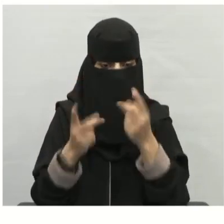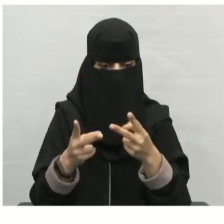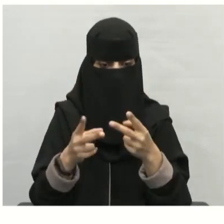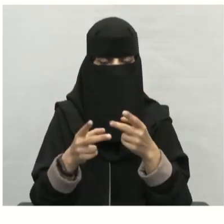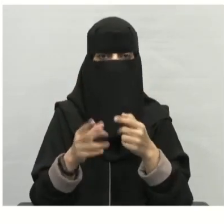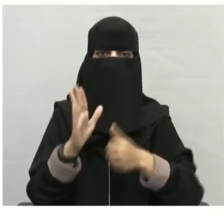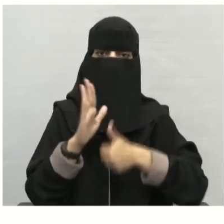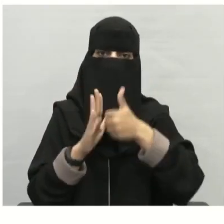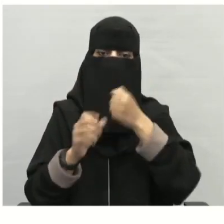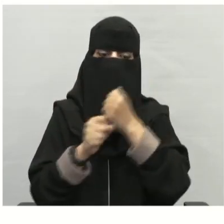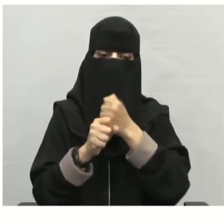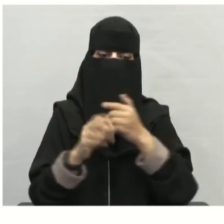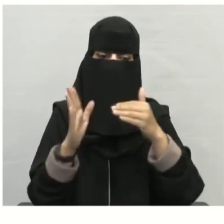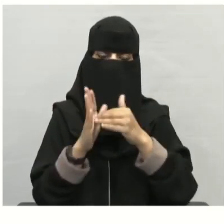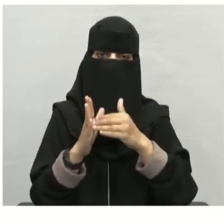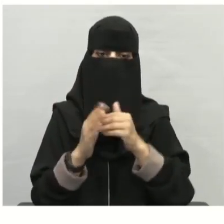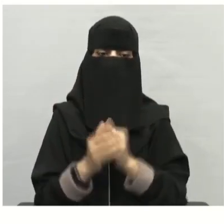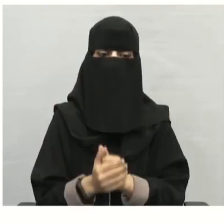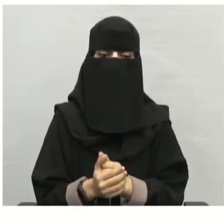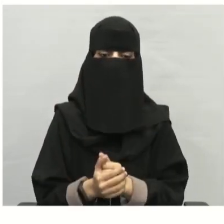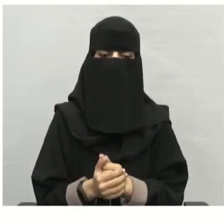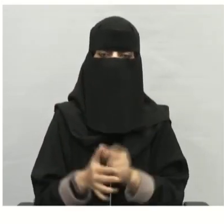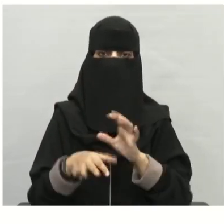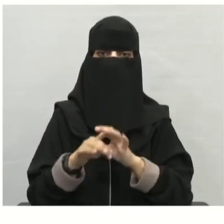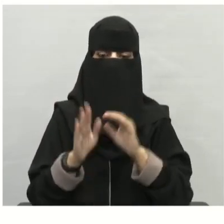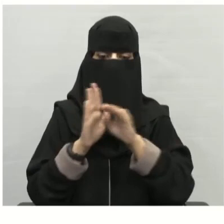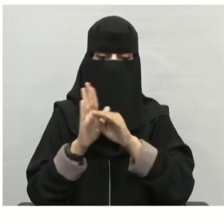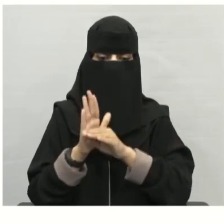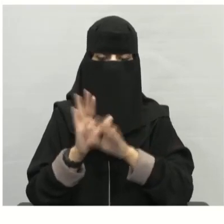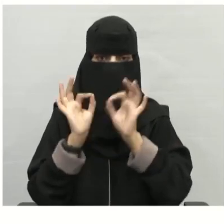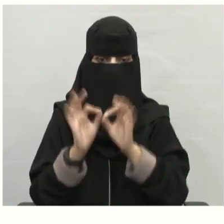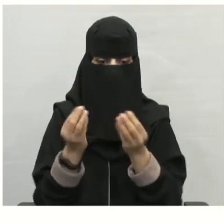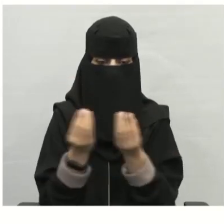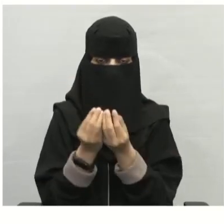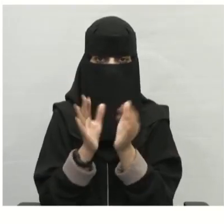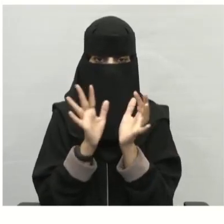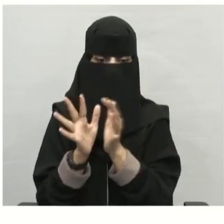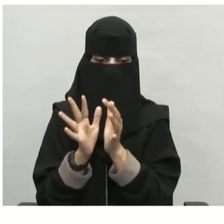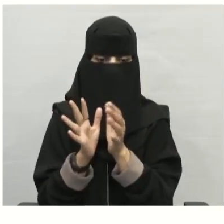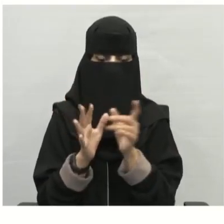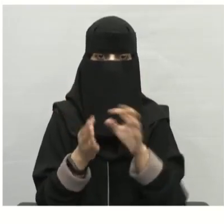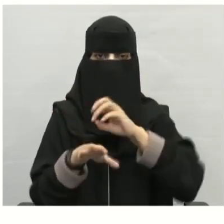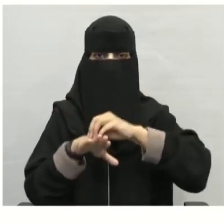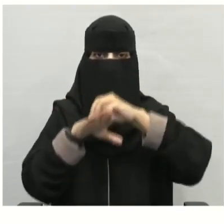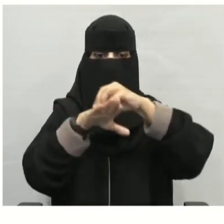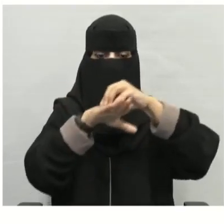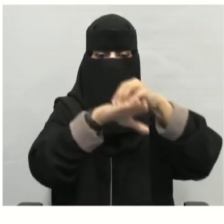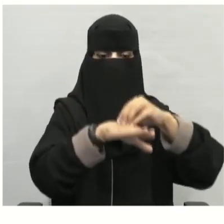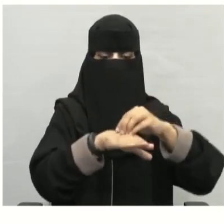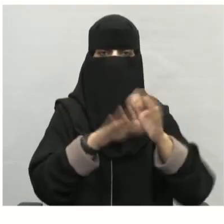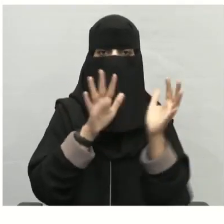صالحا للاستهلاك الادمي وفق الظروف المحدده للتعبئه والنقل